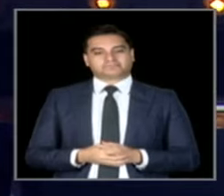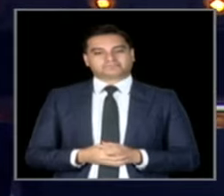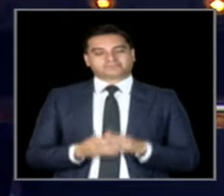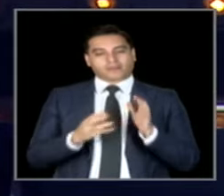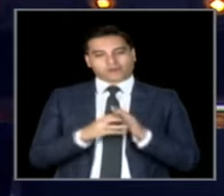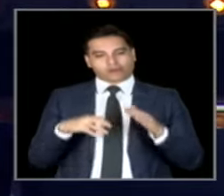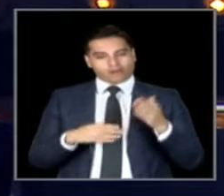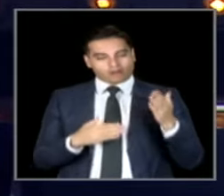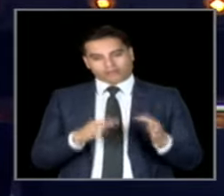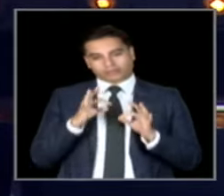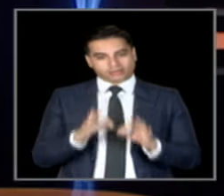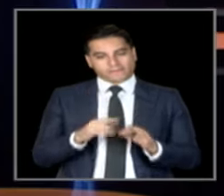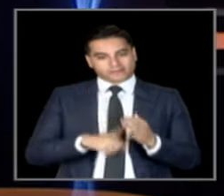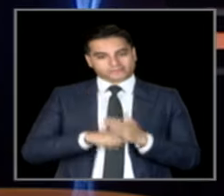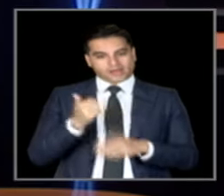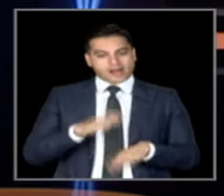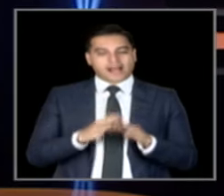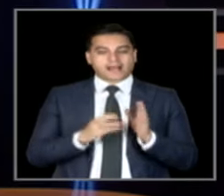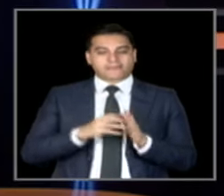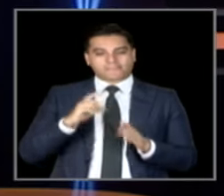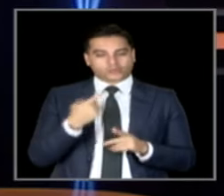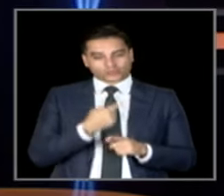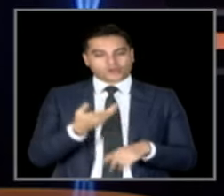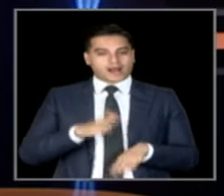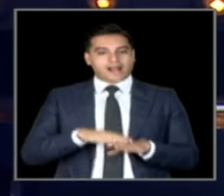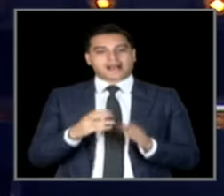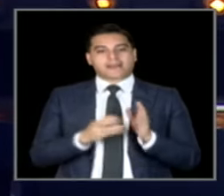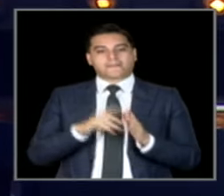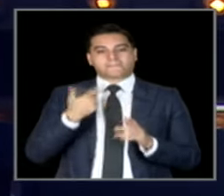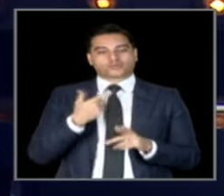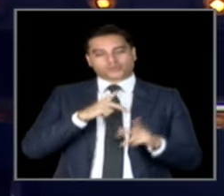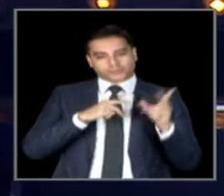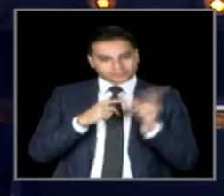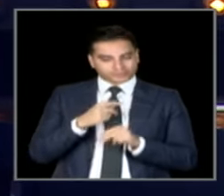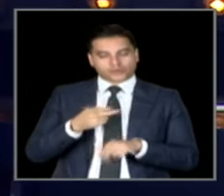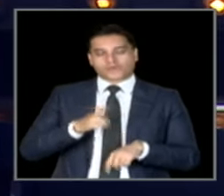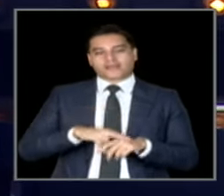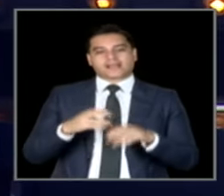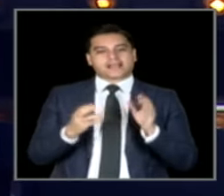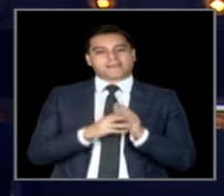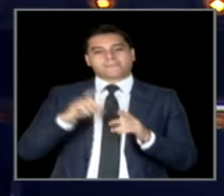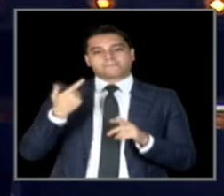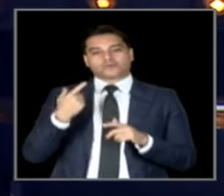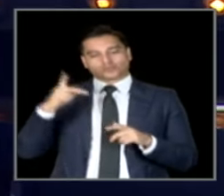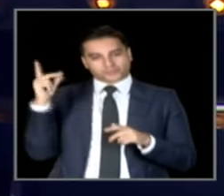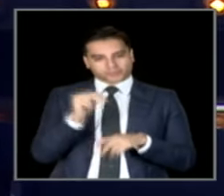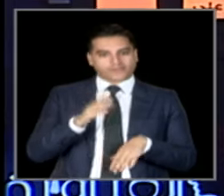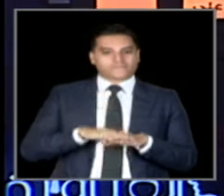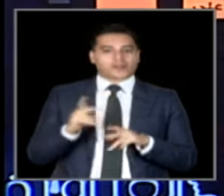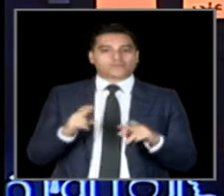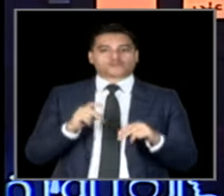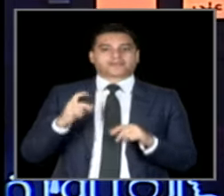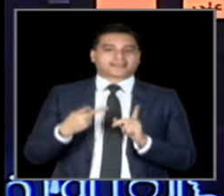جامعة القاهرة طبعاً كسبت جامعة المنصورة في الموسم الأول، وجامعة المنصورة كسبت جامعة القاهرة في